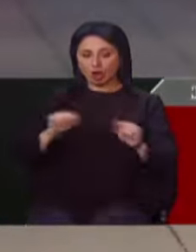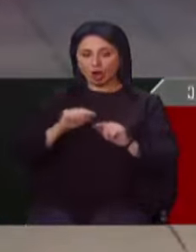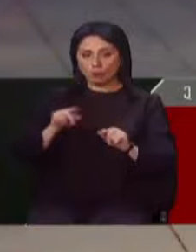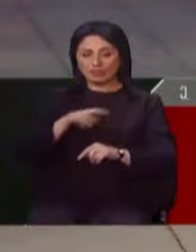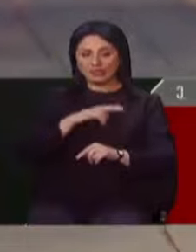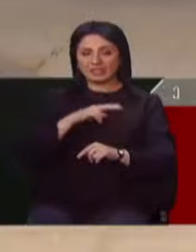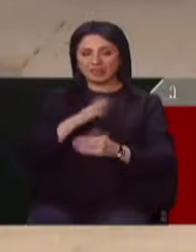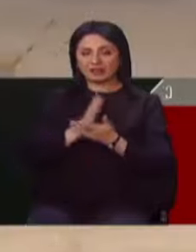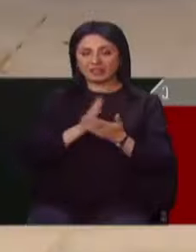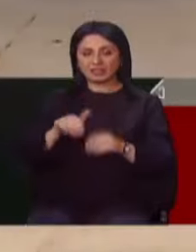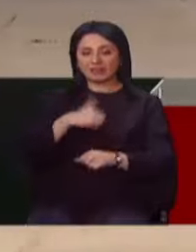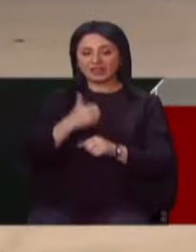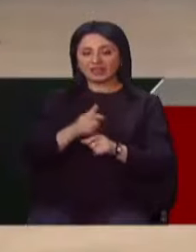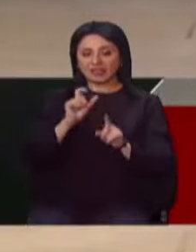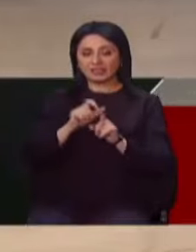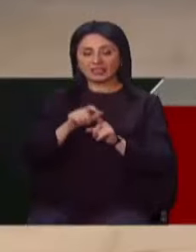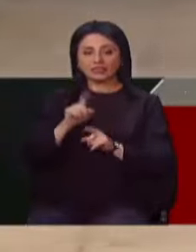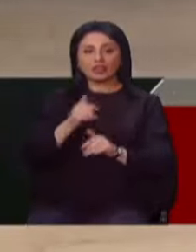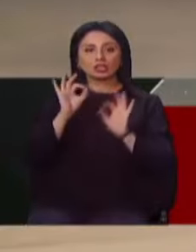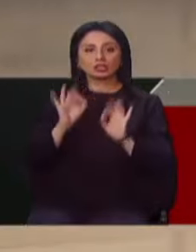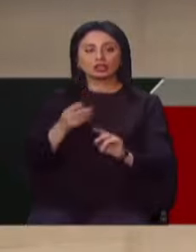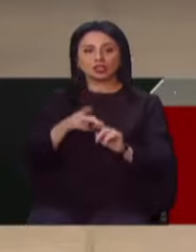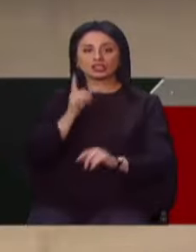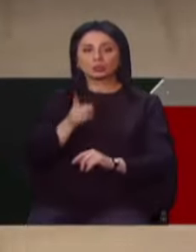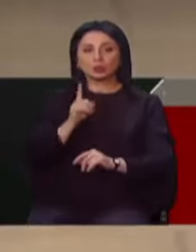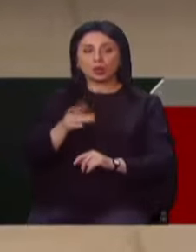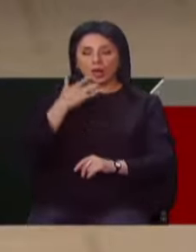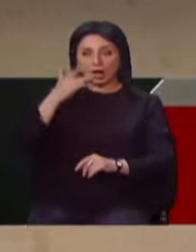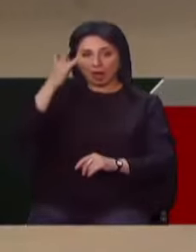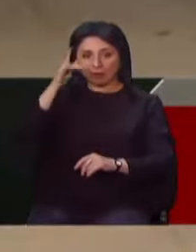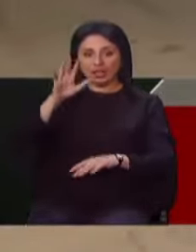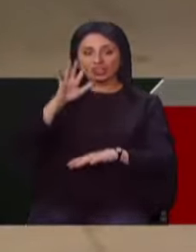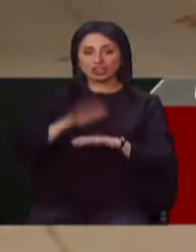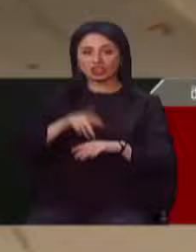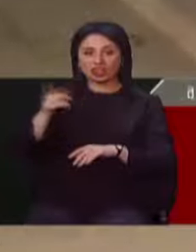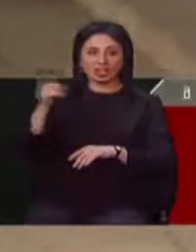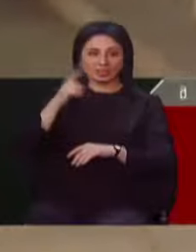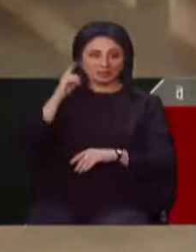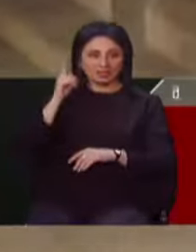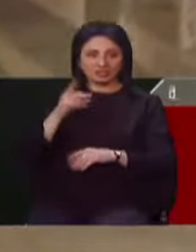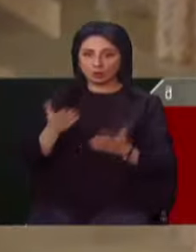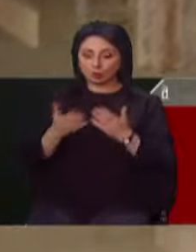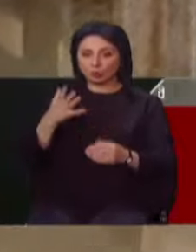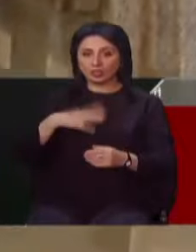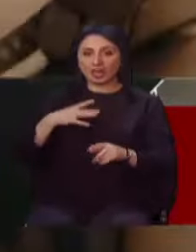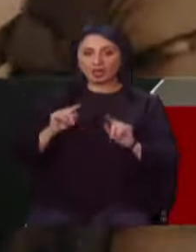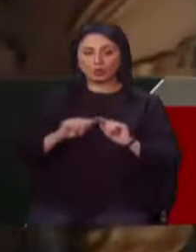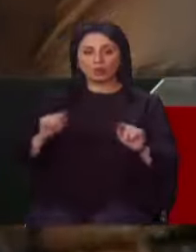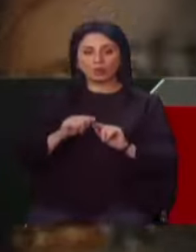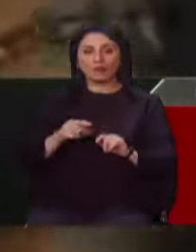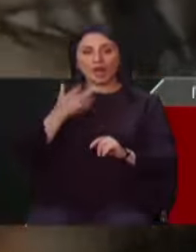ოპონენტთა საპარლამენტო ნაწილის მთავარი გზავნილები ახლა სწორედ ის მუქარაა, რაც ამერიკის შეერთებული შტატებიდან ისმის. თუმცა ქართული